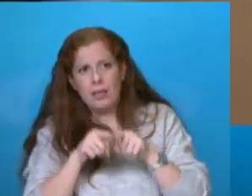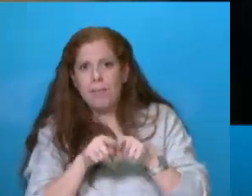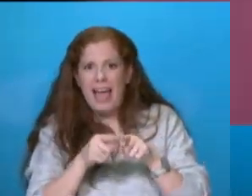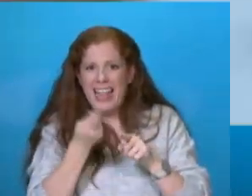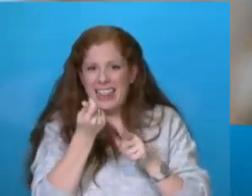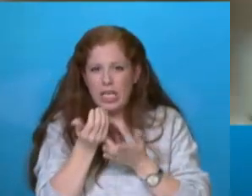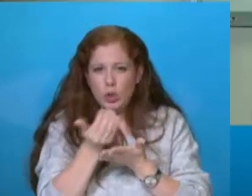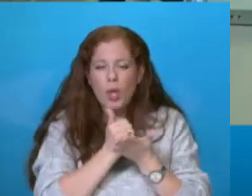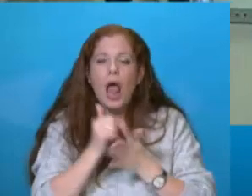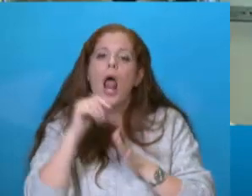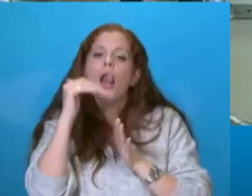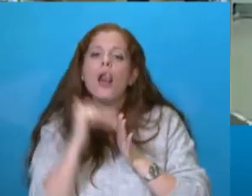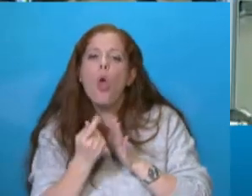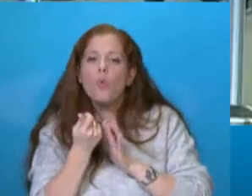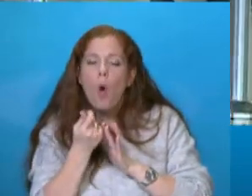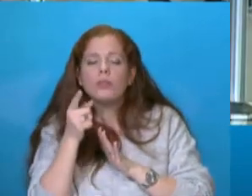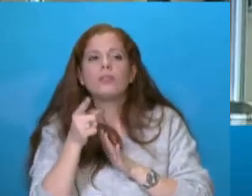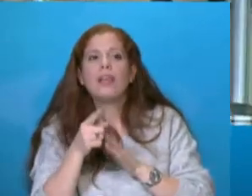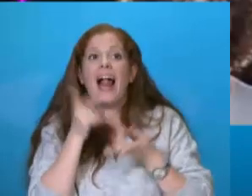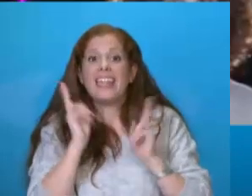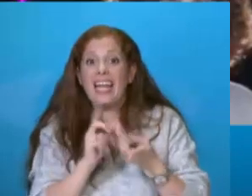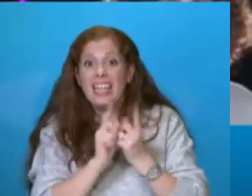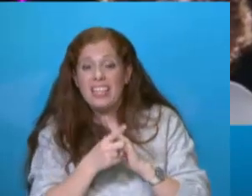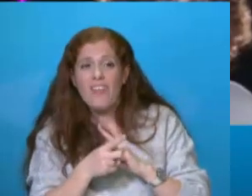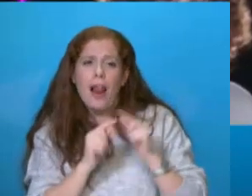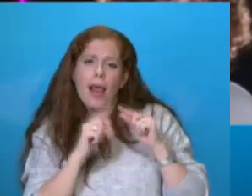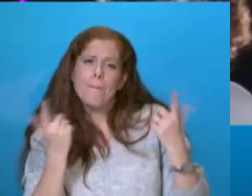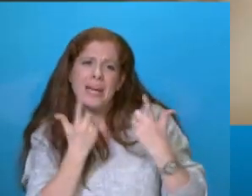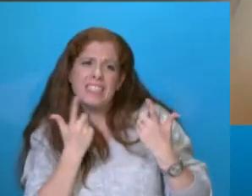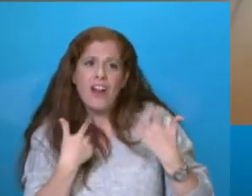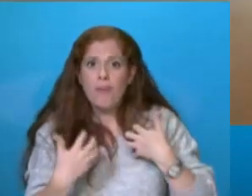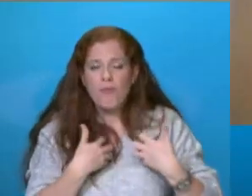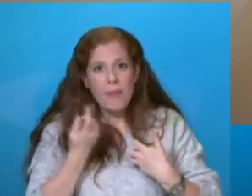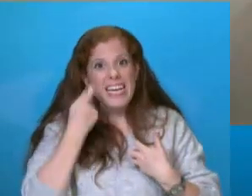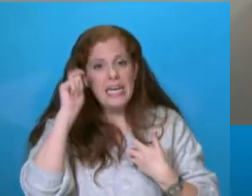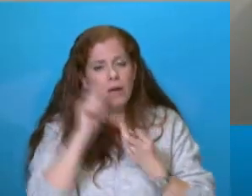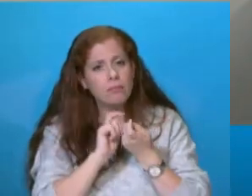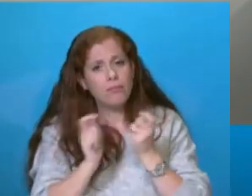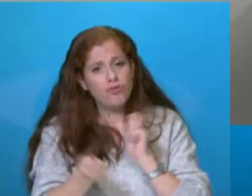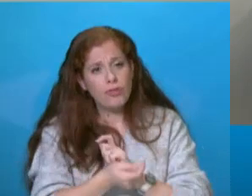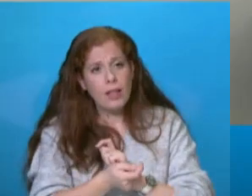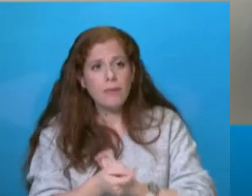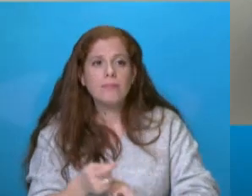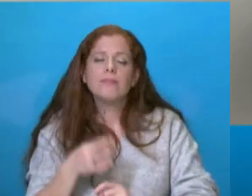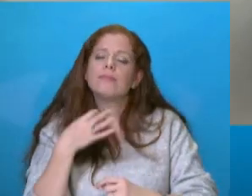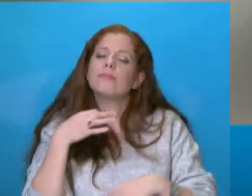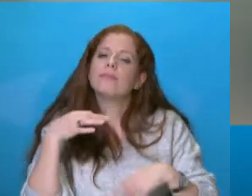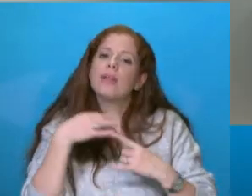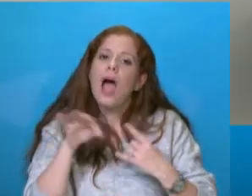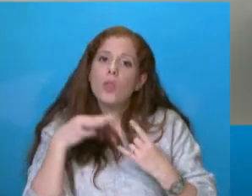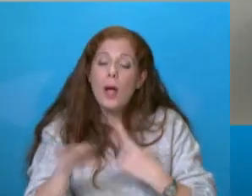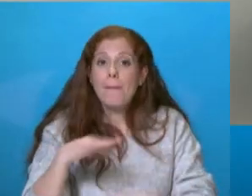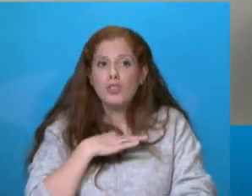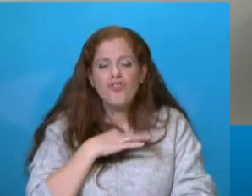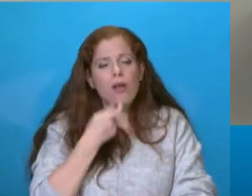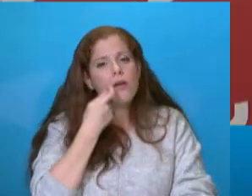החסך, הלואו-קוסט, האלטרנטיבה למופעים ושלל הפסטיבלים היקרים מאוד משתנה. חנוכה זה חג מאוד